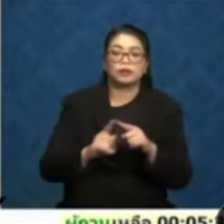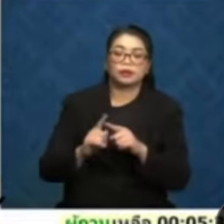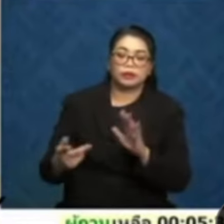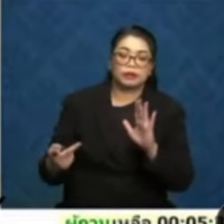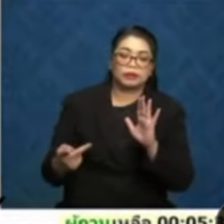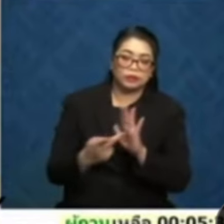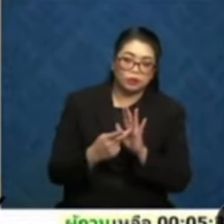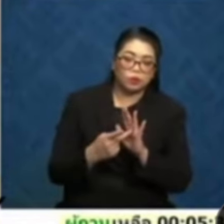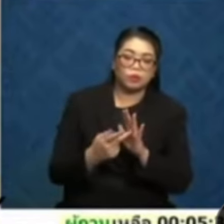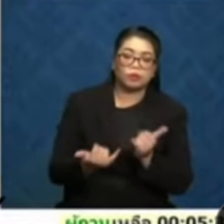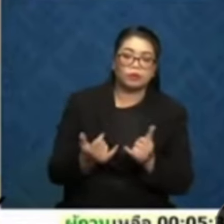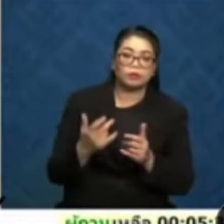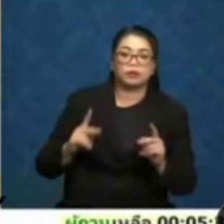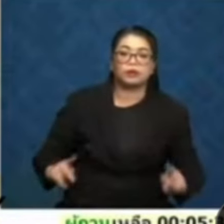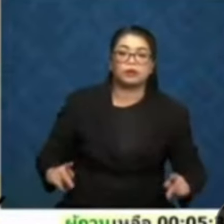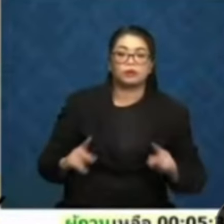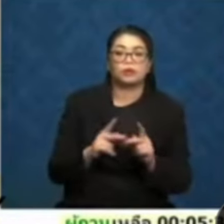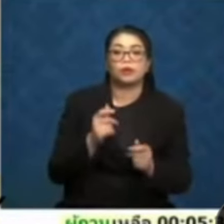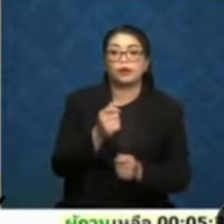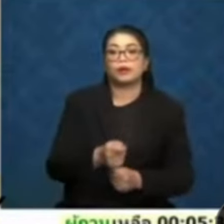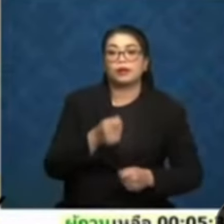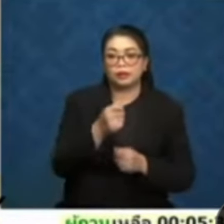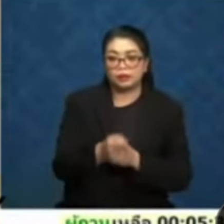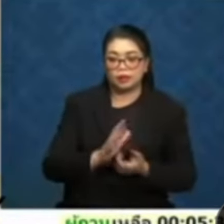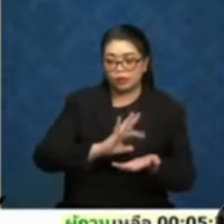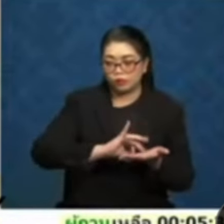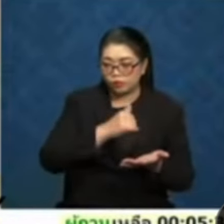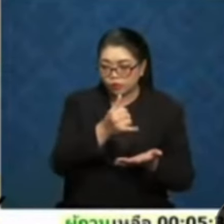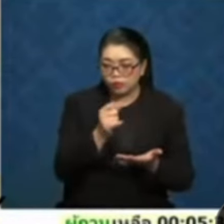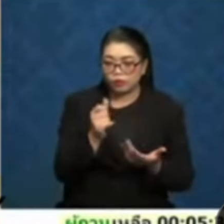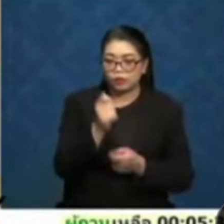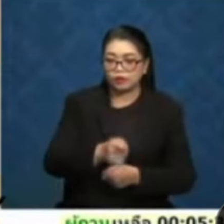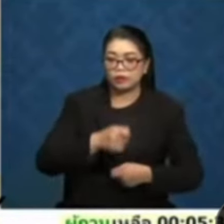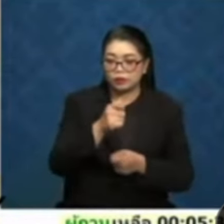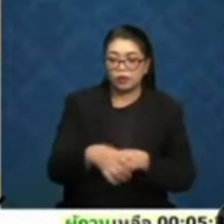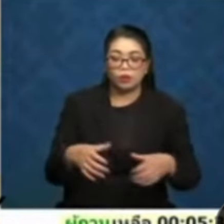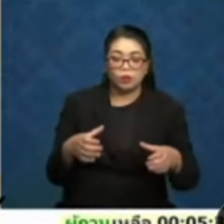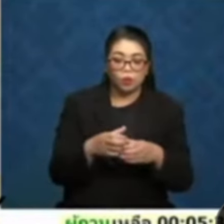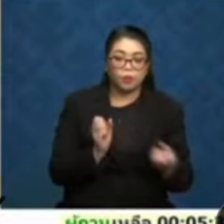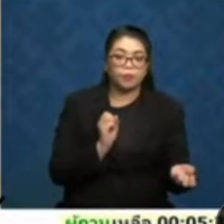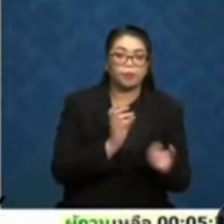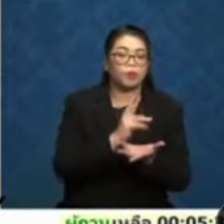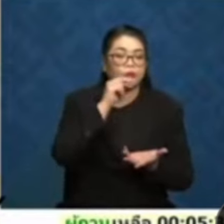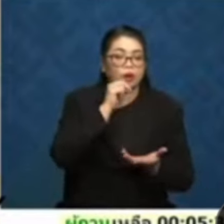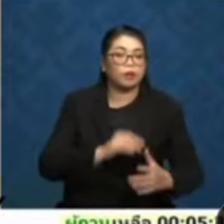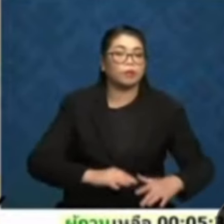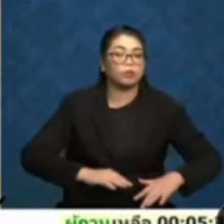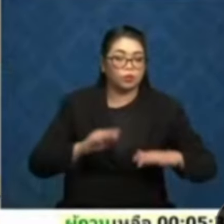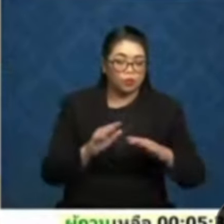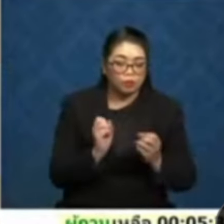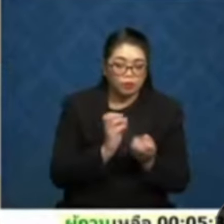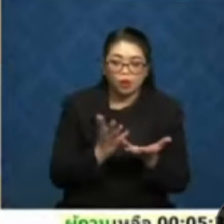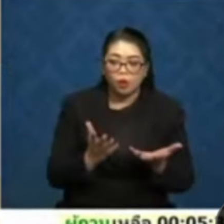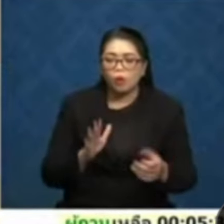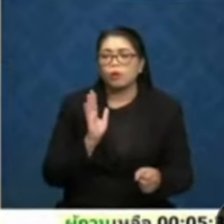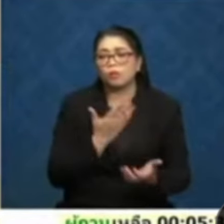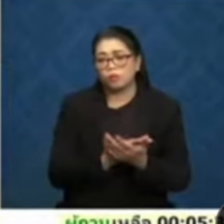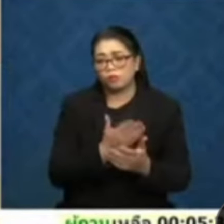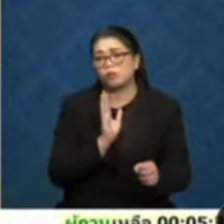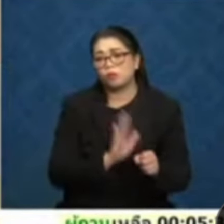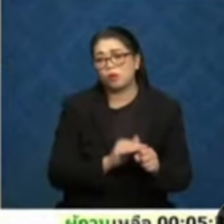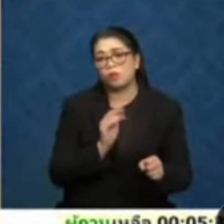กระทรวงเกษตรนะคะก็ได้มีมาตรการในการที่จะฟื้นฟูเกษตรกรผู้ประสบภัยอย่างที่ท่านบอกค่ะว่ามันเพียงพอหรือ